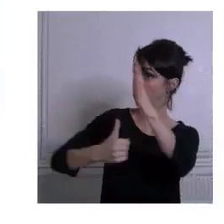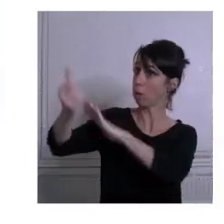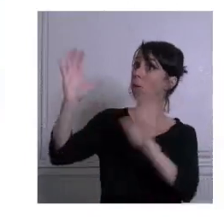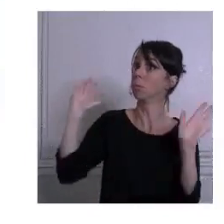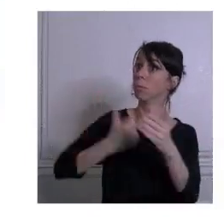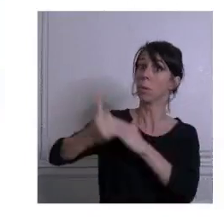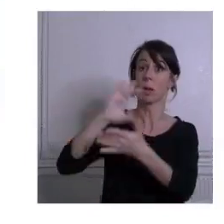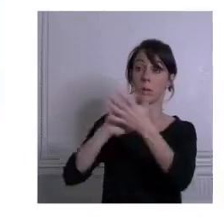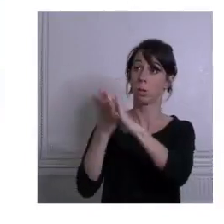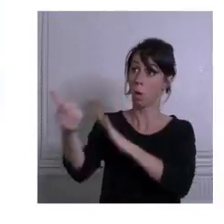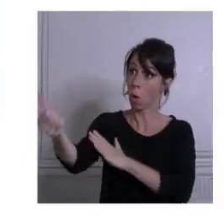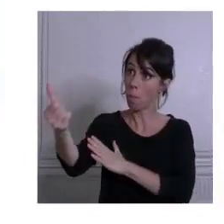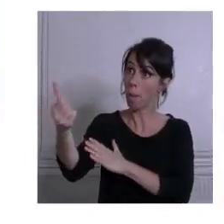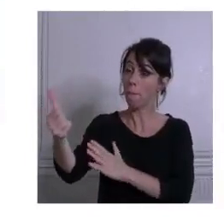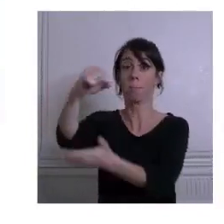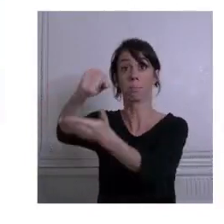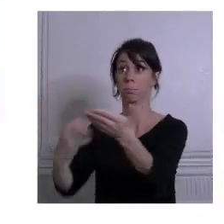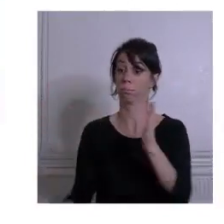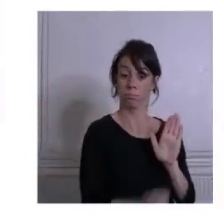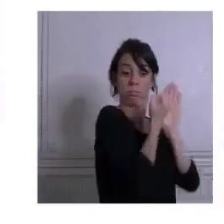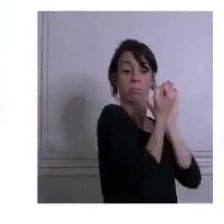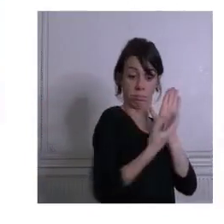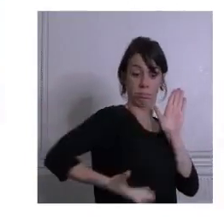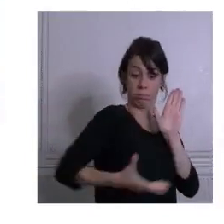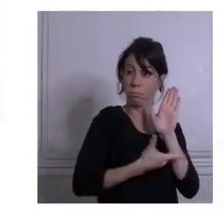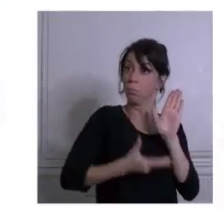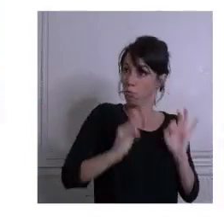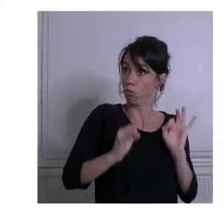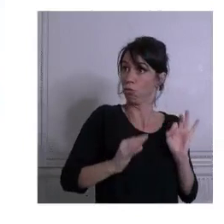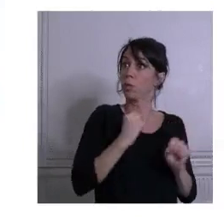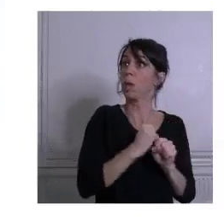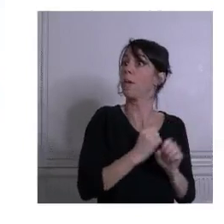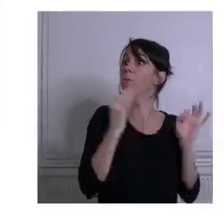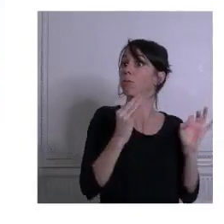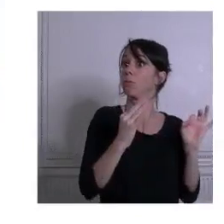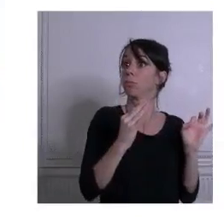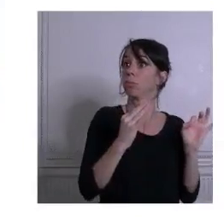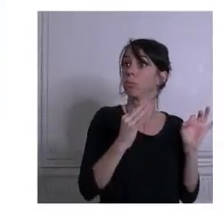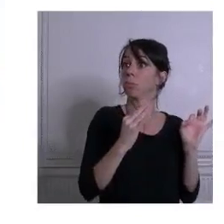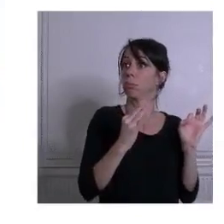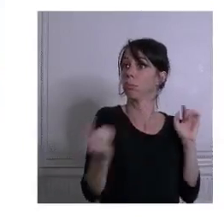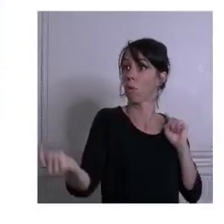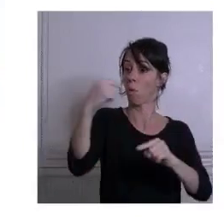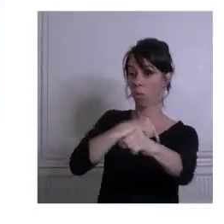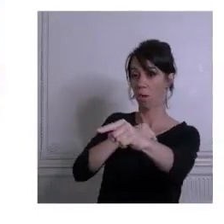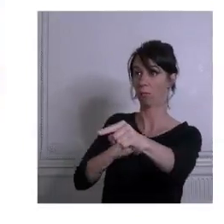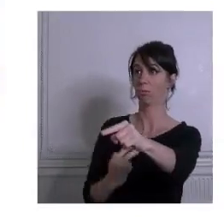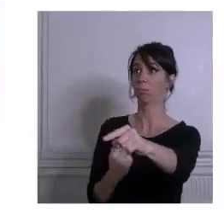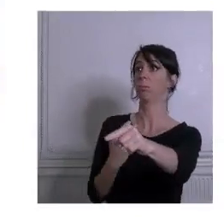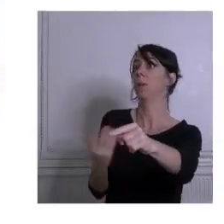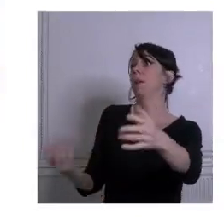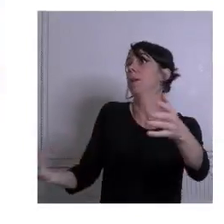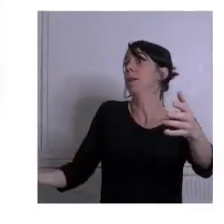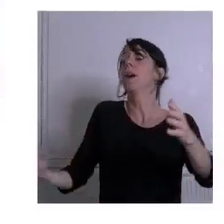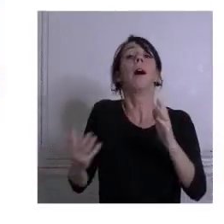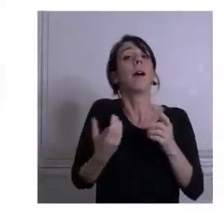plus avec la majorité actuelle. Et donc, laissons faire le travail législatif. On a fait des remontées. Il y a le diable se cache dans les détails. Hein. Dire